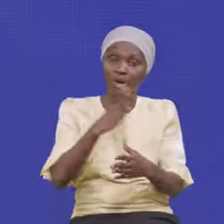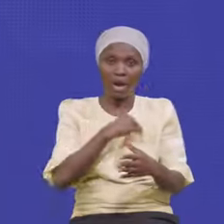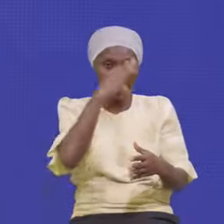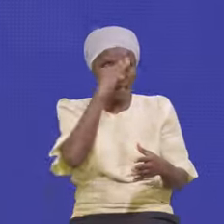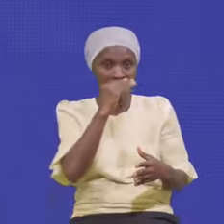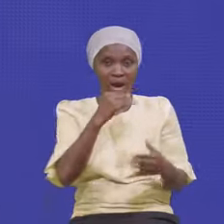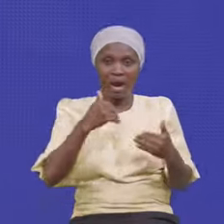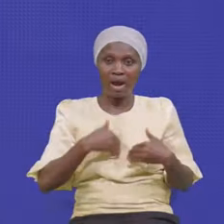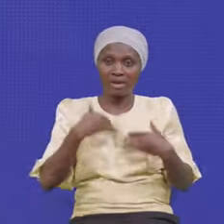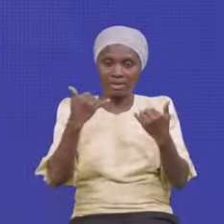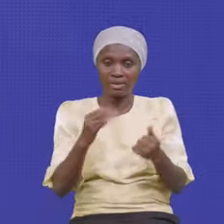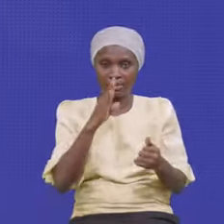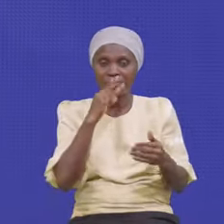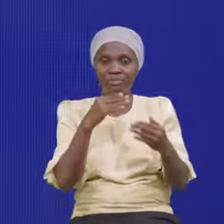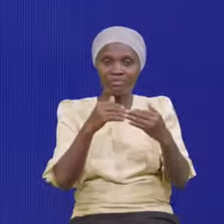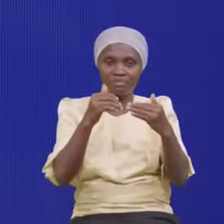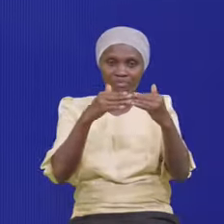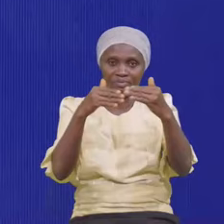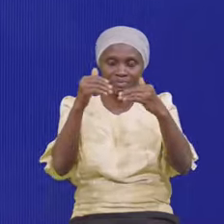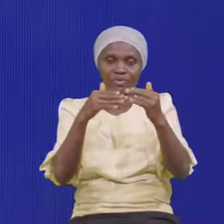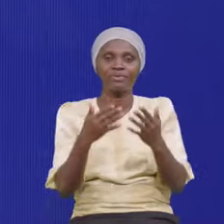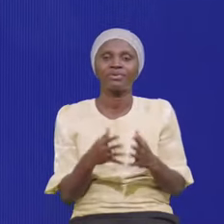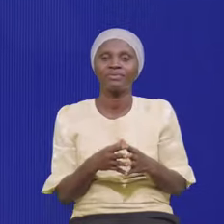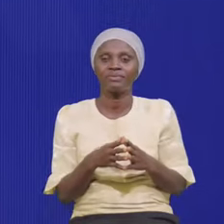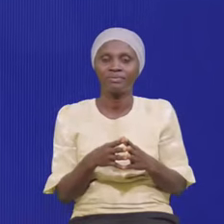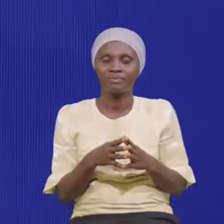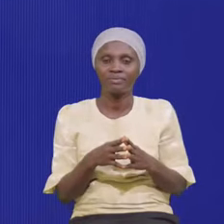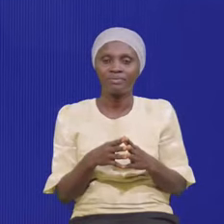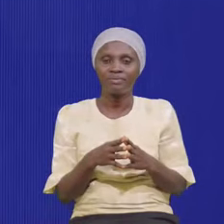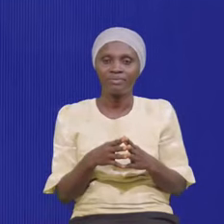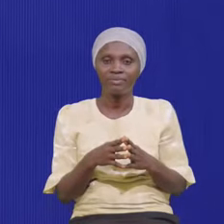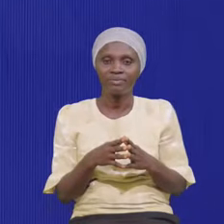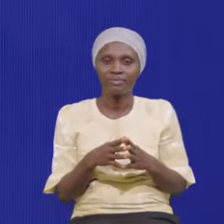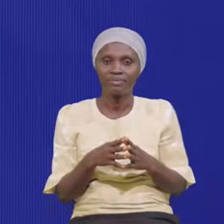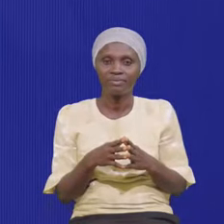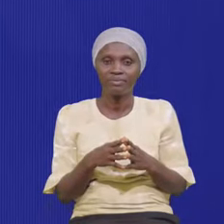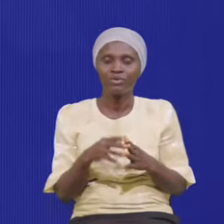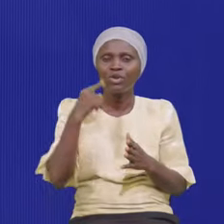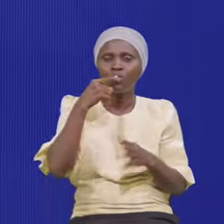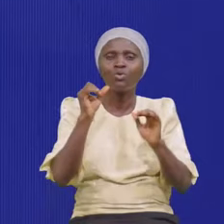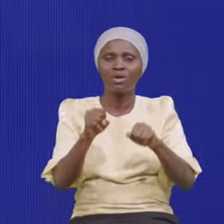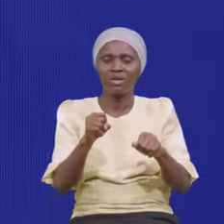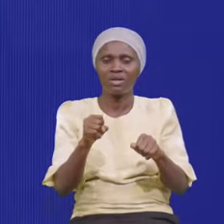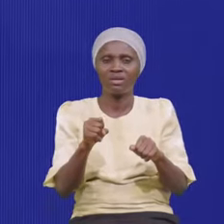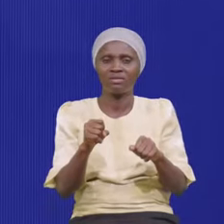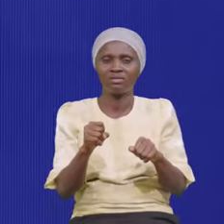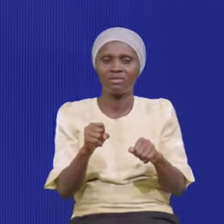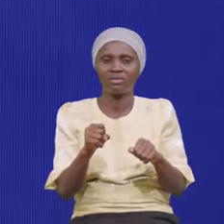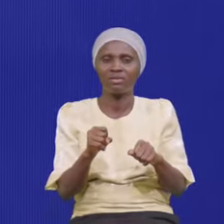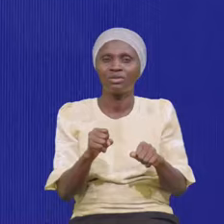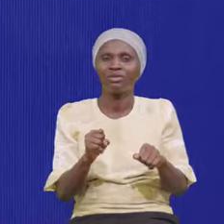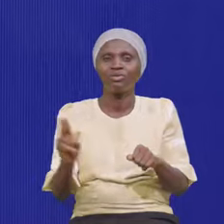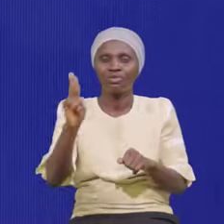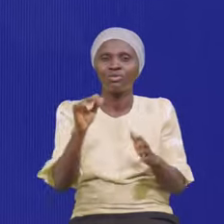now been built. దేవుని యొక్క మానవుల యొక్క మధ్య వారధి నిర్మాణం కాలేదు. Who can use that bridge? ఎవరు ఆ